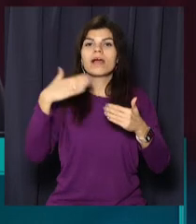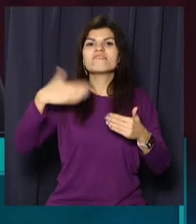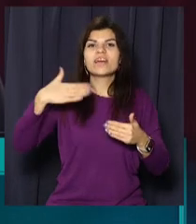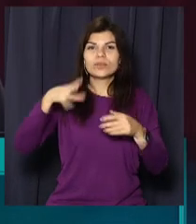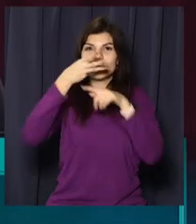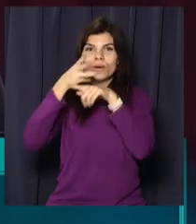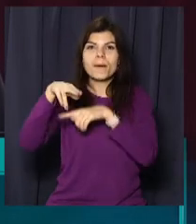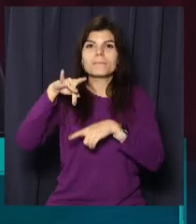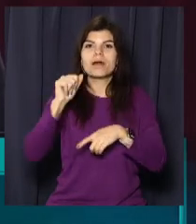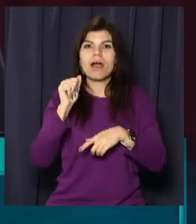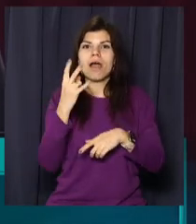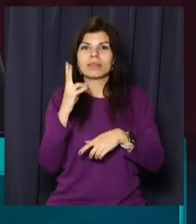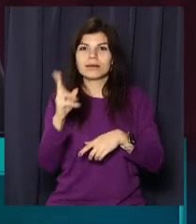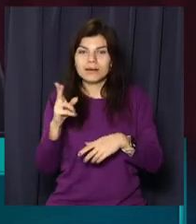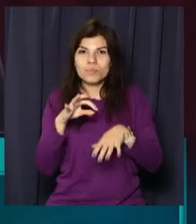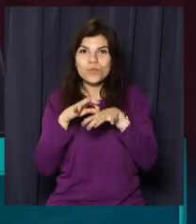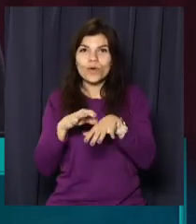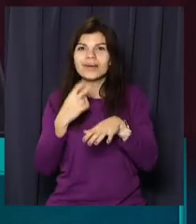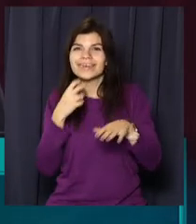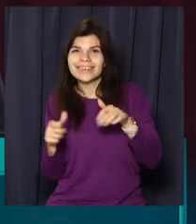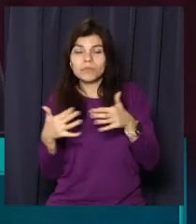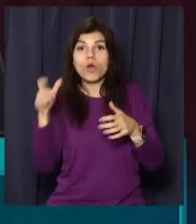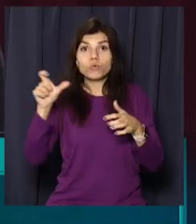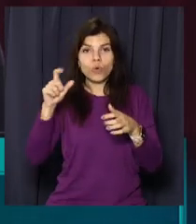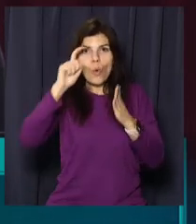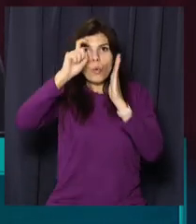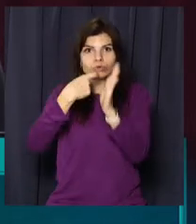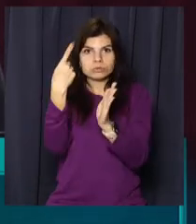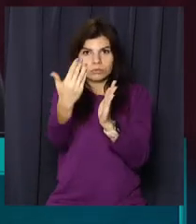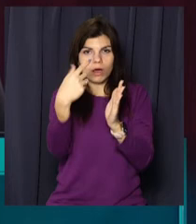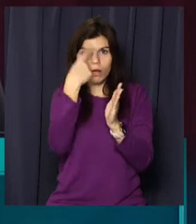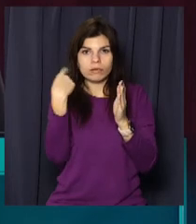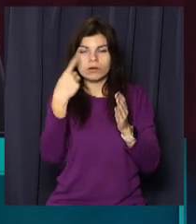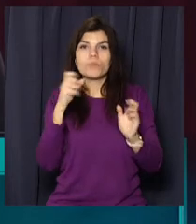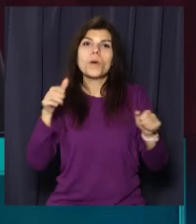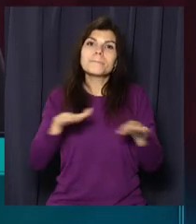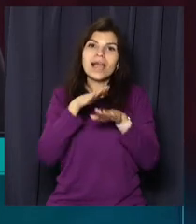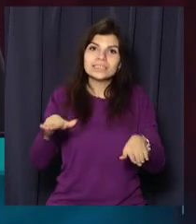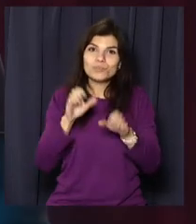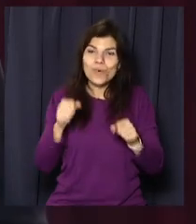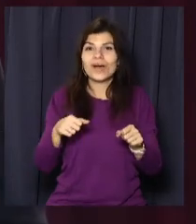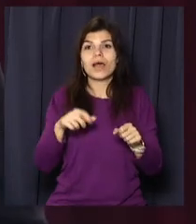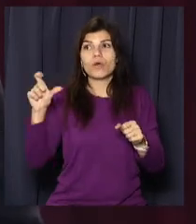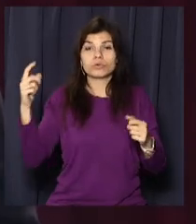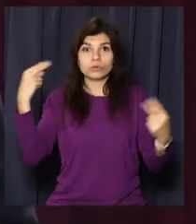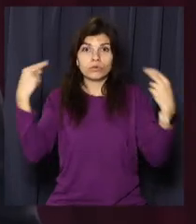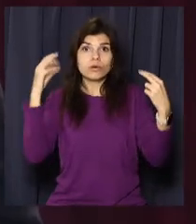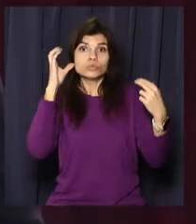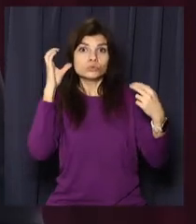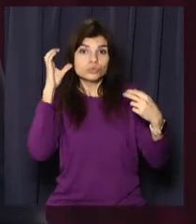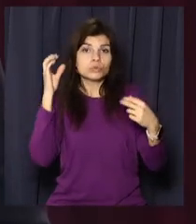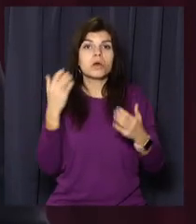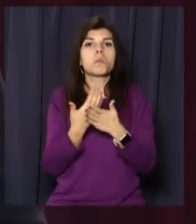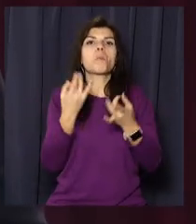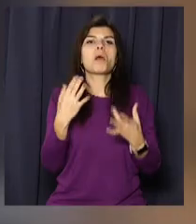відеоблогерів, пранкерів, тому що з-за TikTok більше узнають тебе людей. Тобто в TikTok можна продвигати свої пісні, їх більше услышать, ніж їх услышать просто